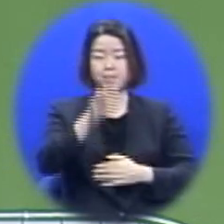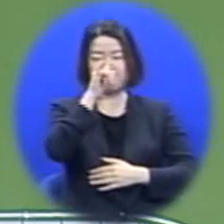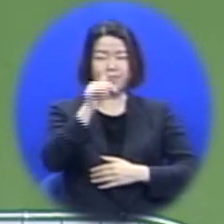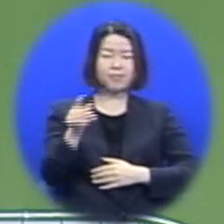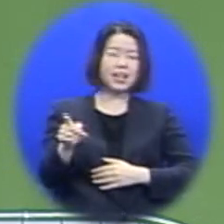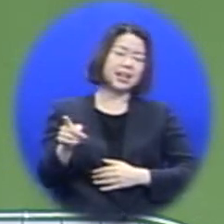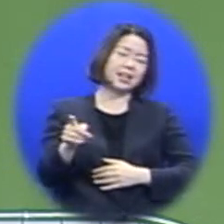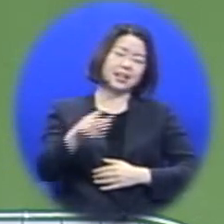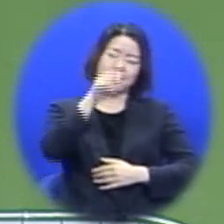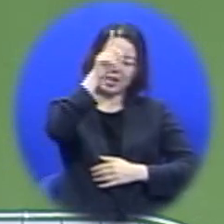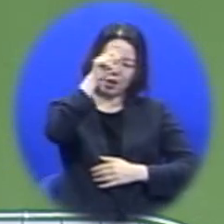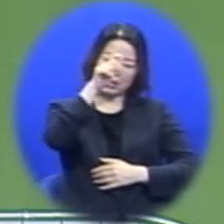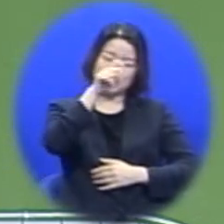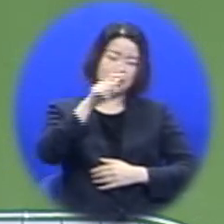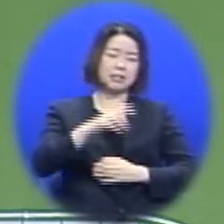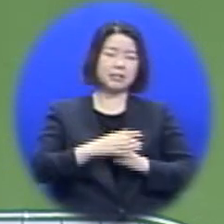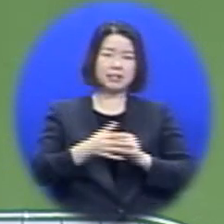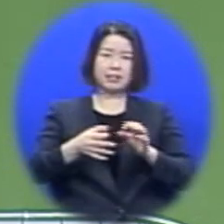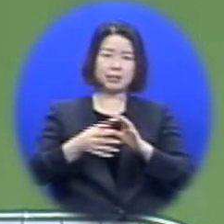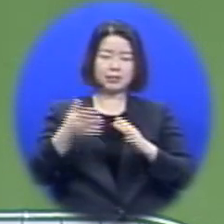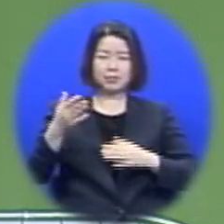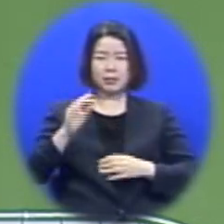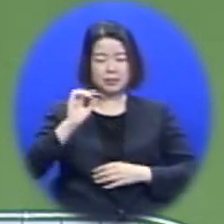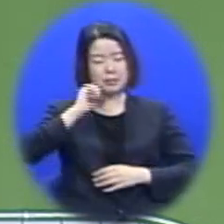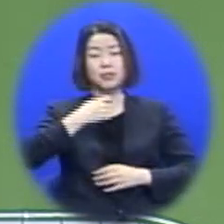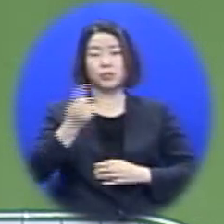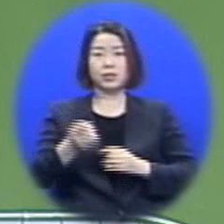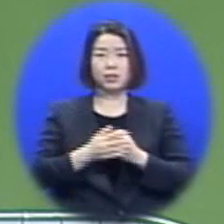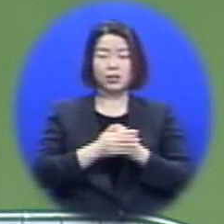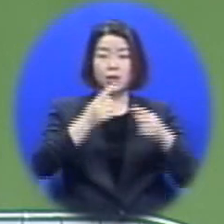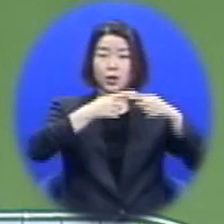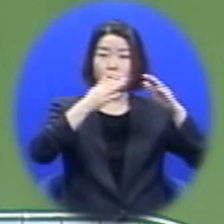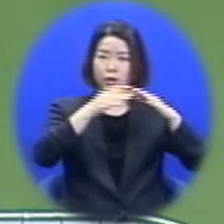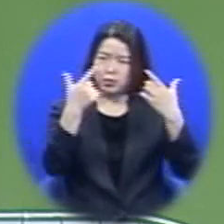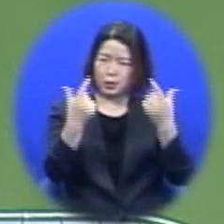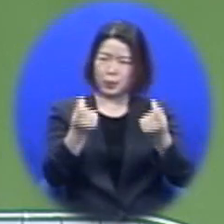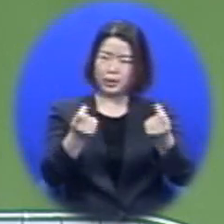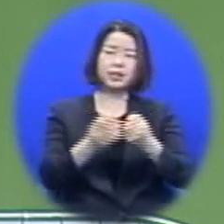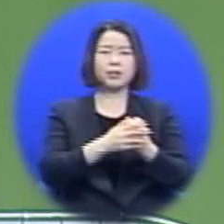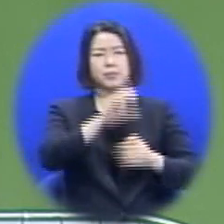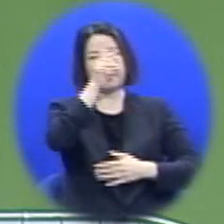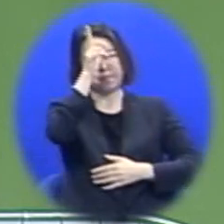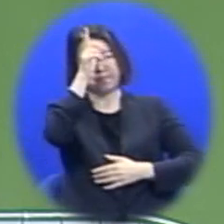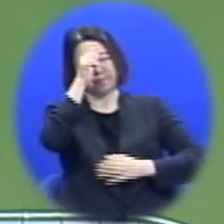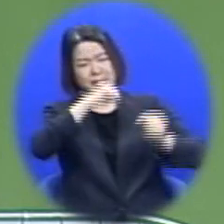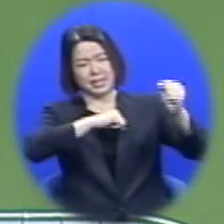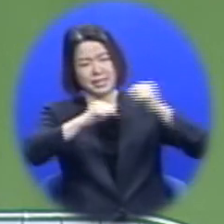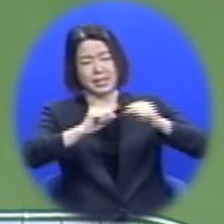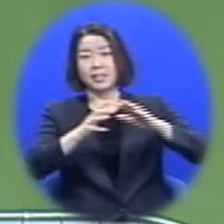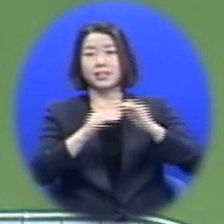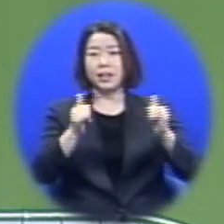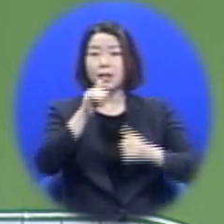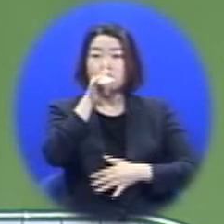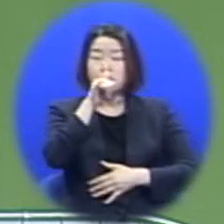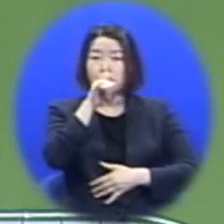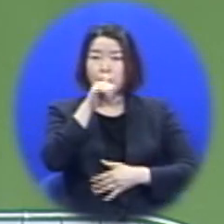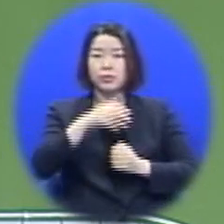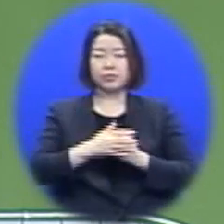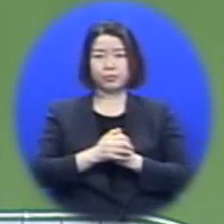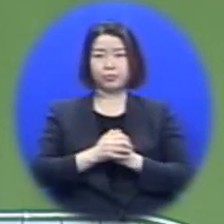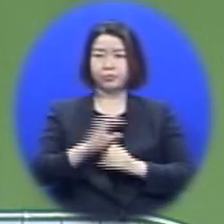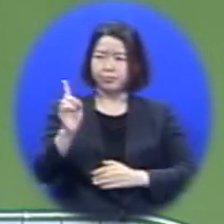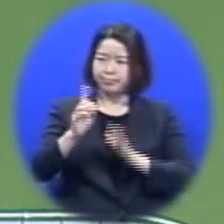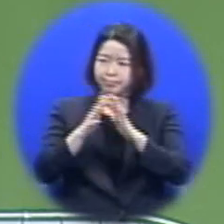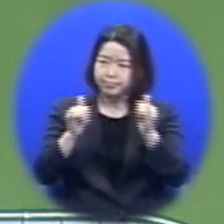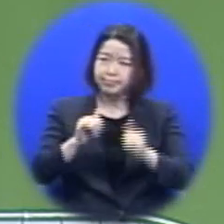그 사람은 진짜 고집불통이야. 교회에도 똑같아요. 교회도 고집 부리는 사람이 있어요.